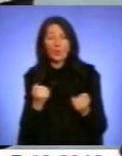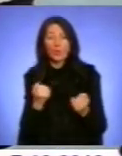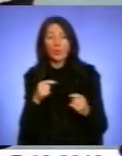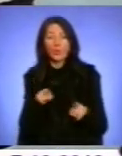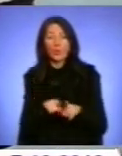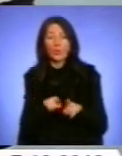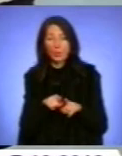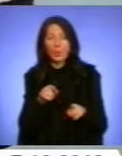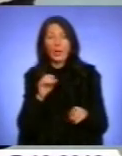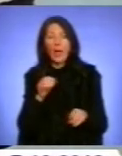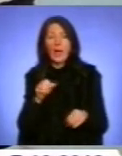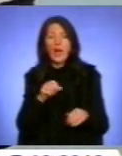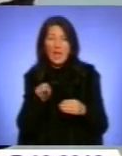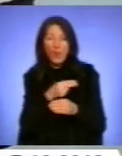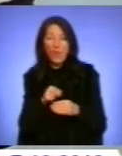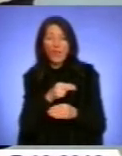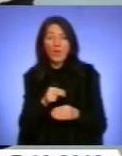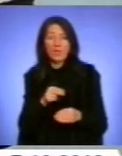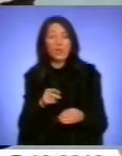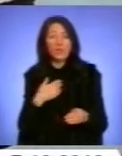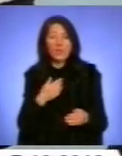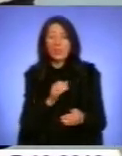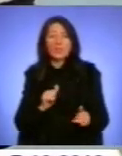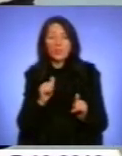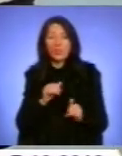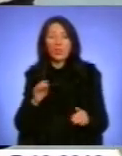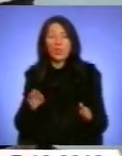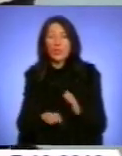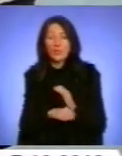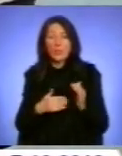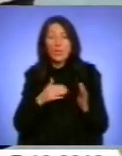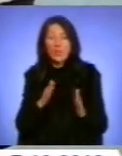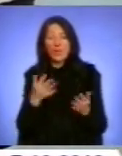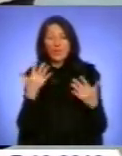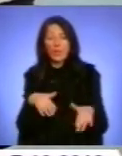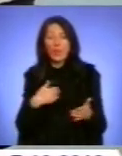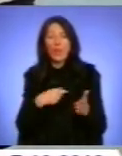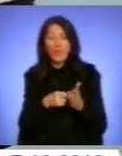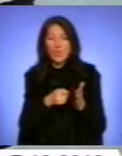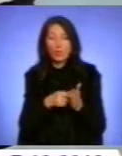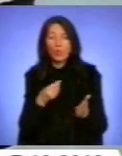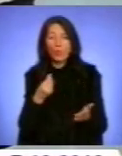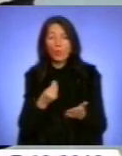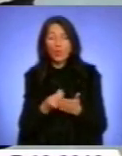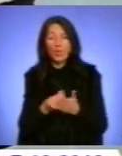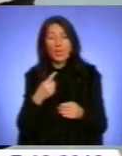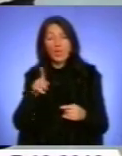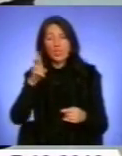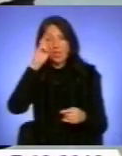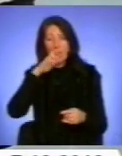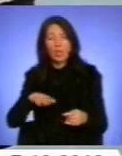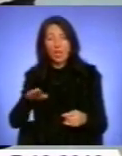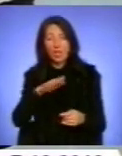імуносупресивну терапію. Тобто вони від нас ніде не діваються, а ми тільки втрачаємо, ми фінансуємо бюджети інших країн, і таким